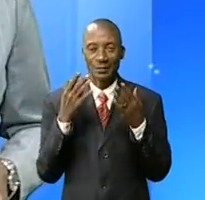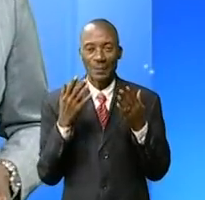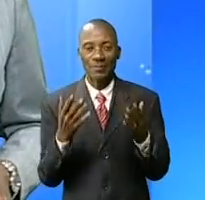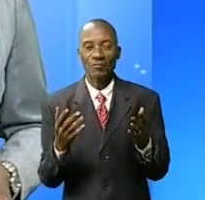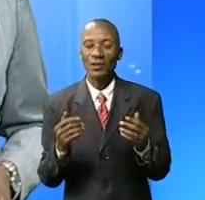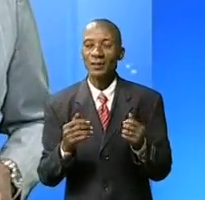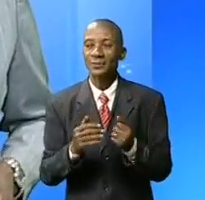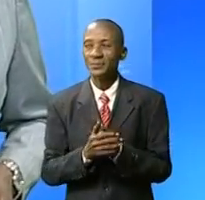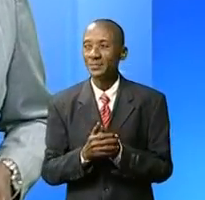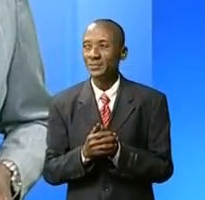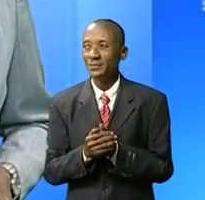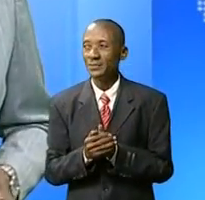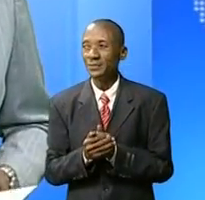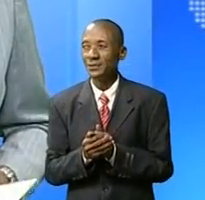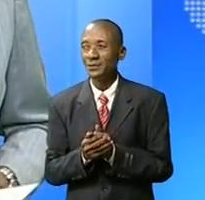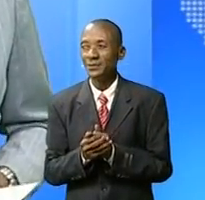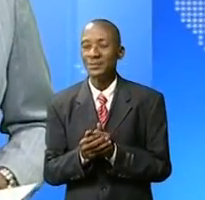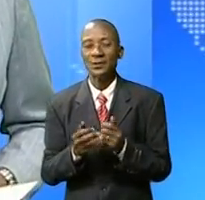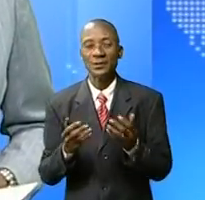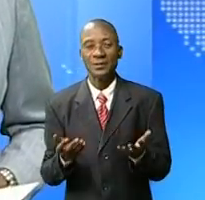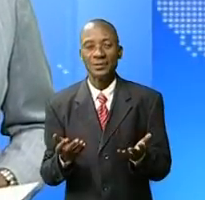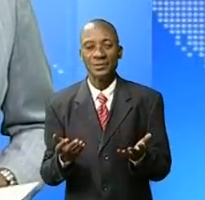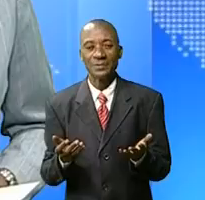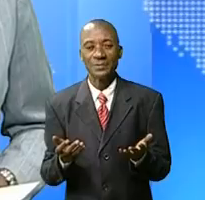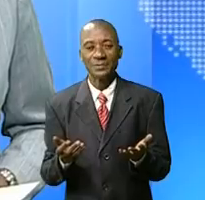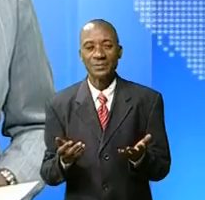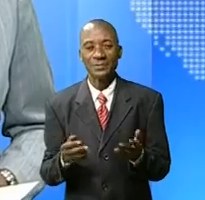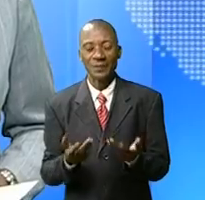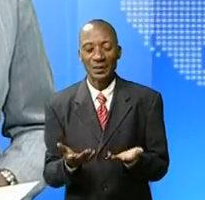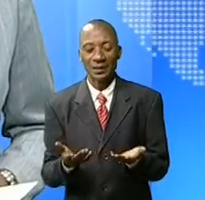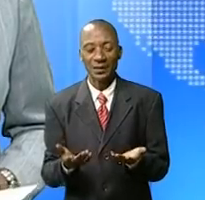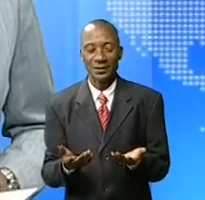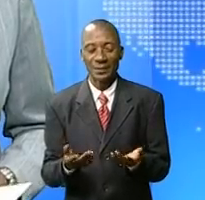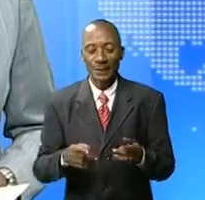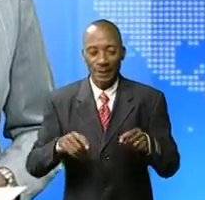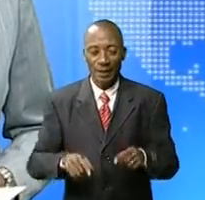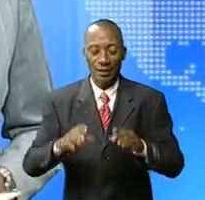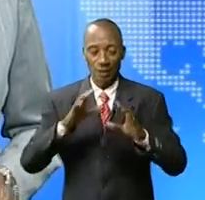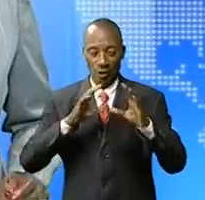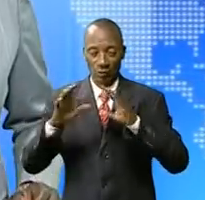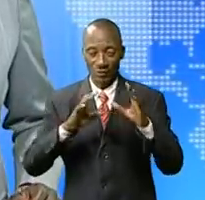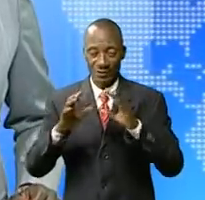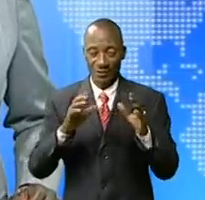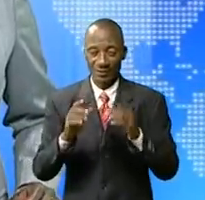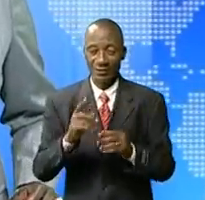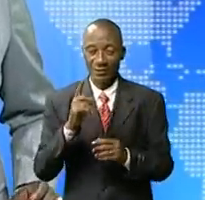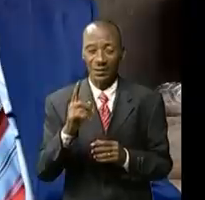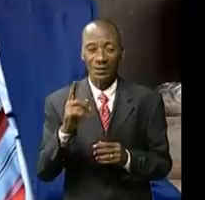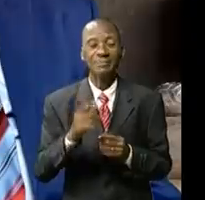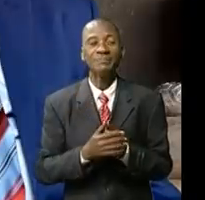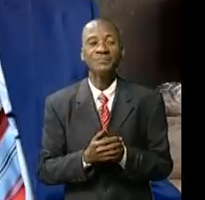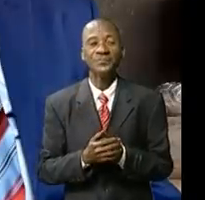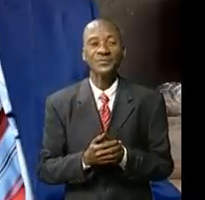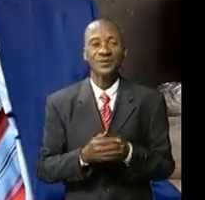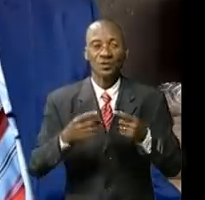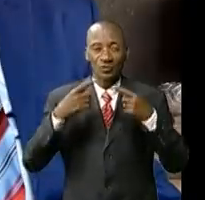ce communiqué nécrologique pour boucler ce journal. La famille Mbiye Moulaya ainsi que la communauté Cité Bethel ont la